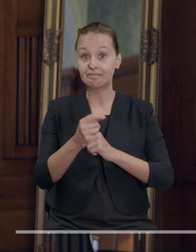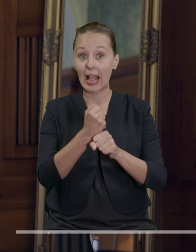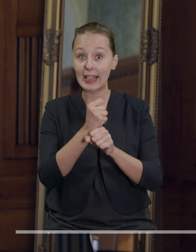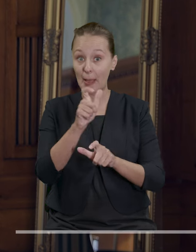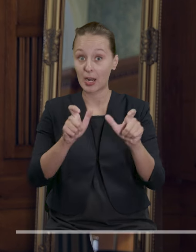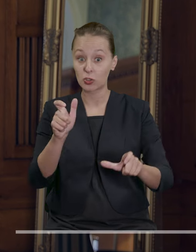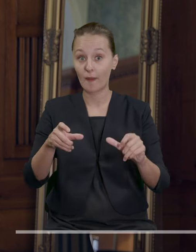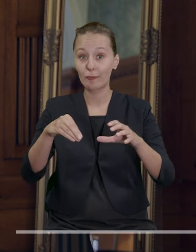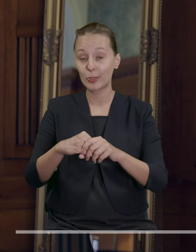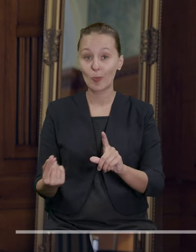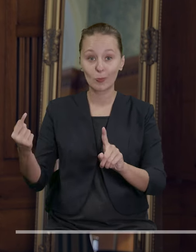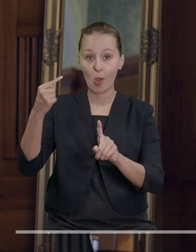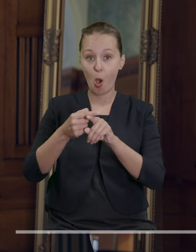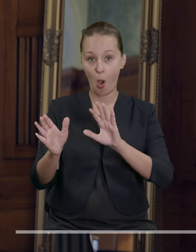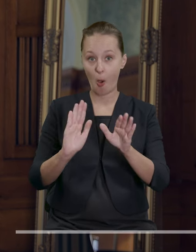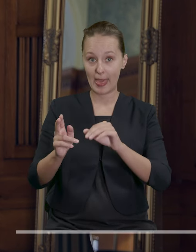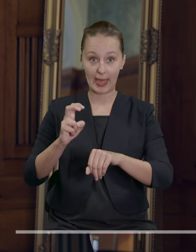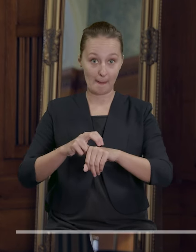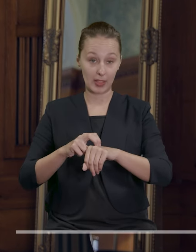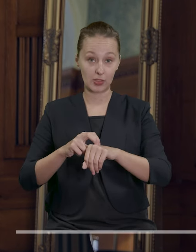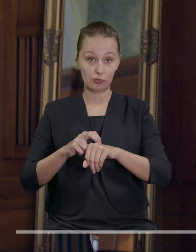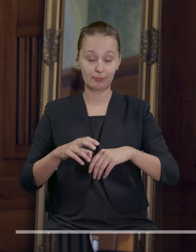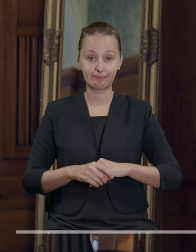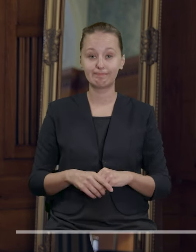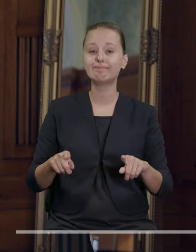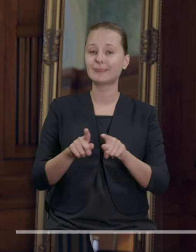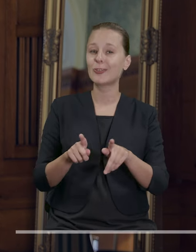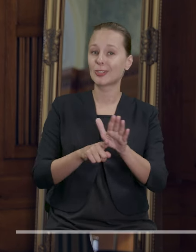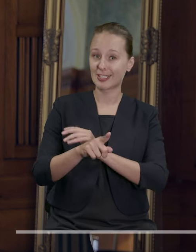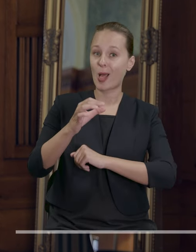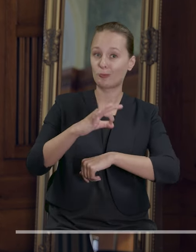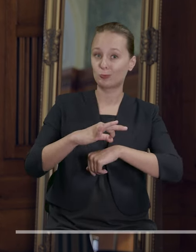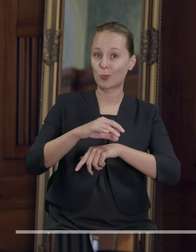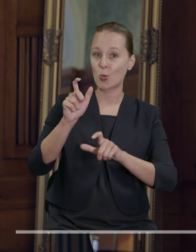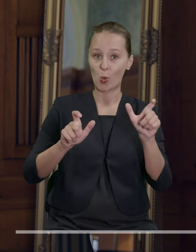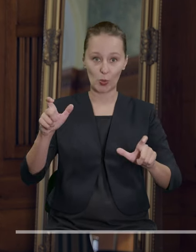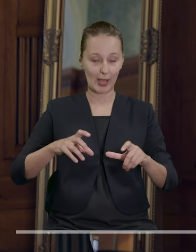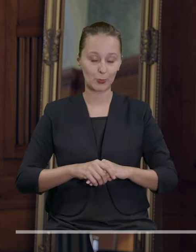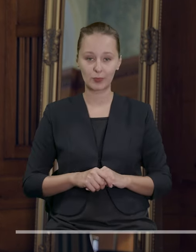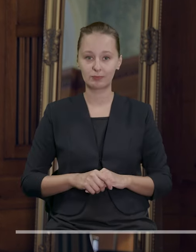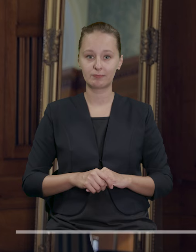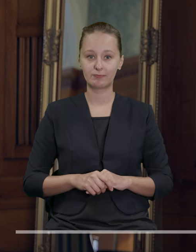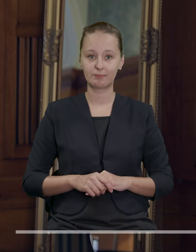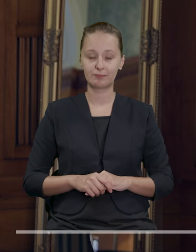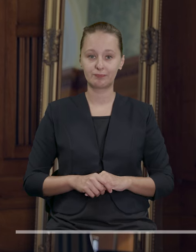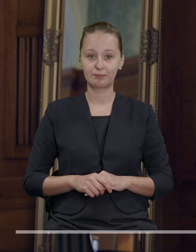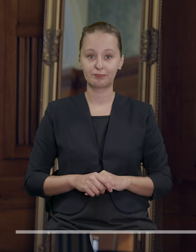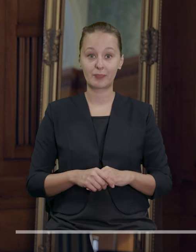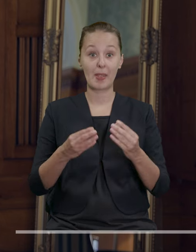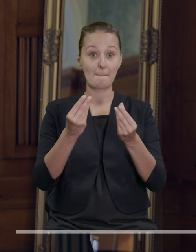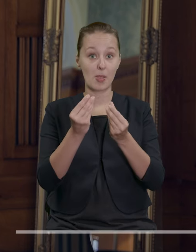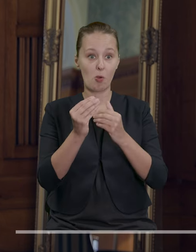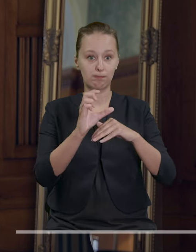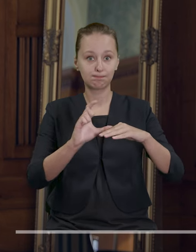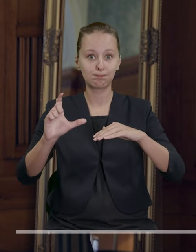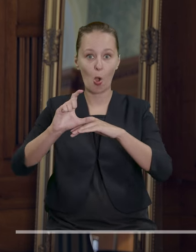dla pracowników, tę dodatkową opiekę medyczną, także dla doktorantów. Wszystkie podwyżki, które